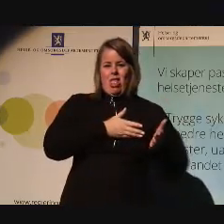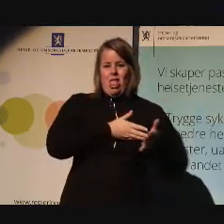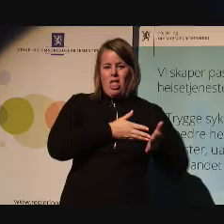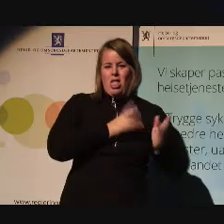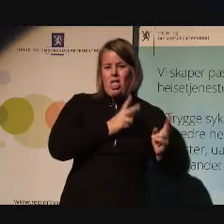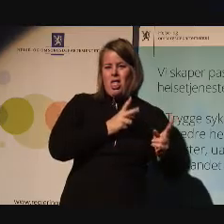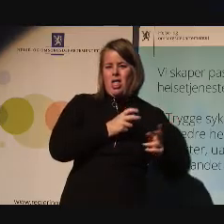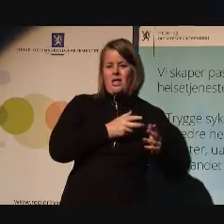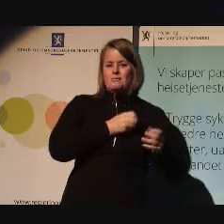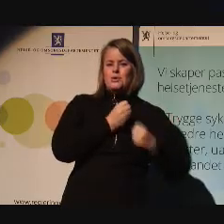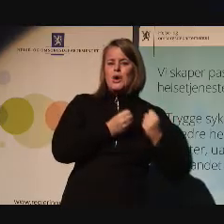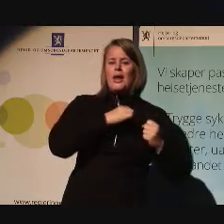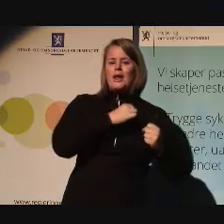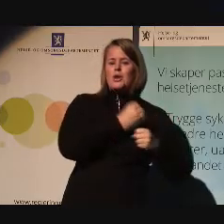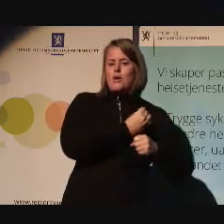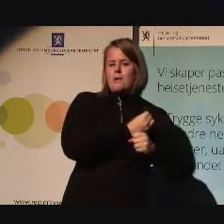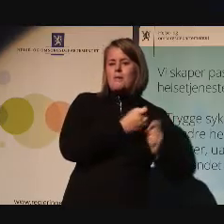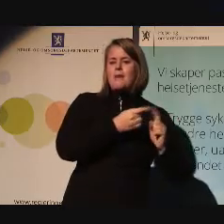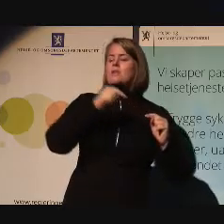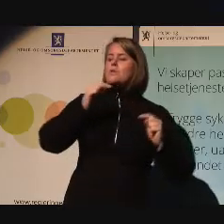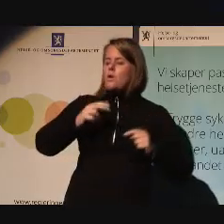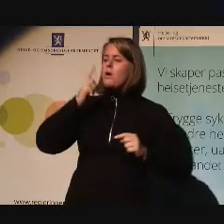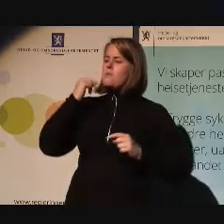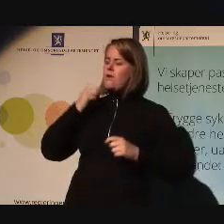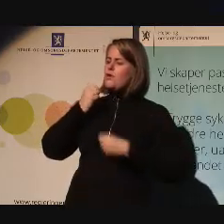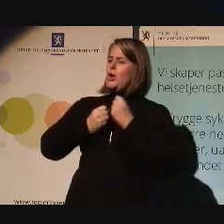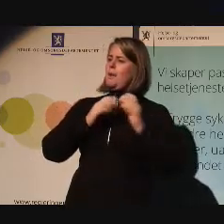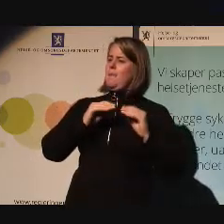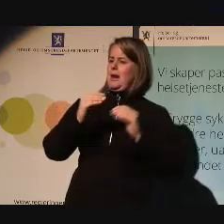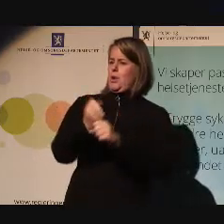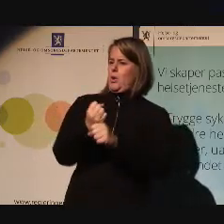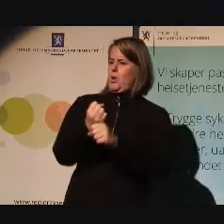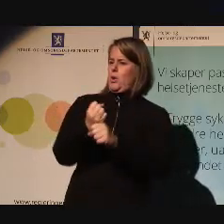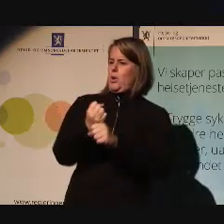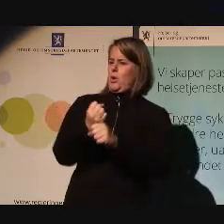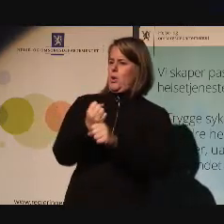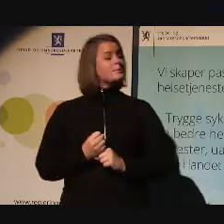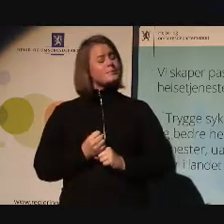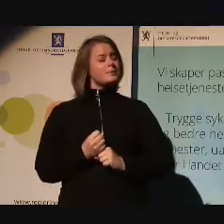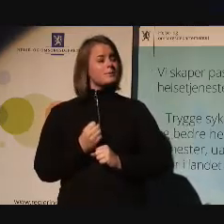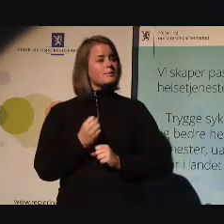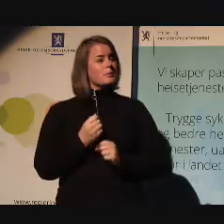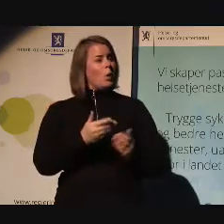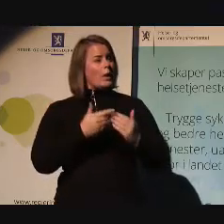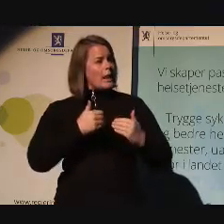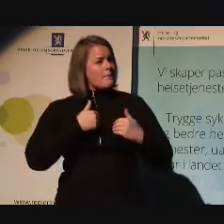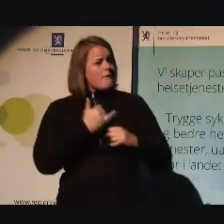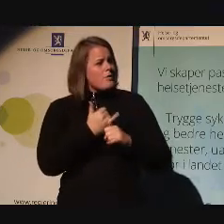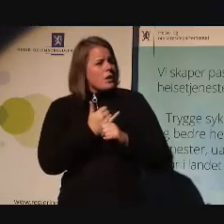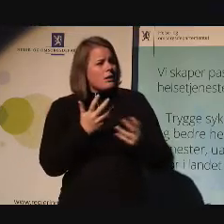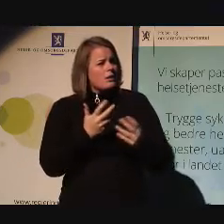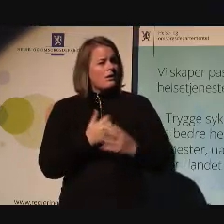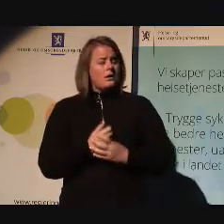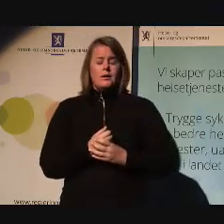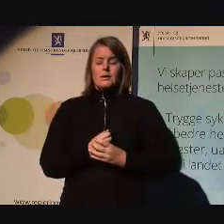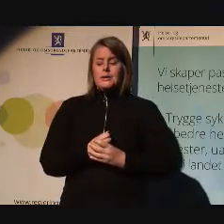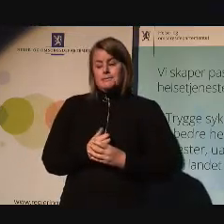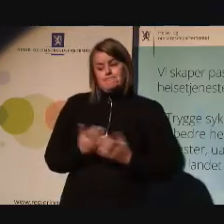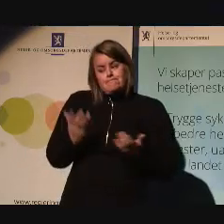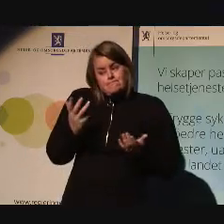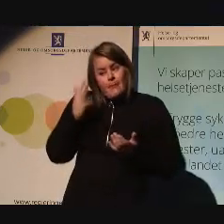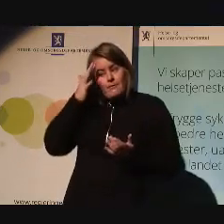for å forsøke å gjøre det bedre. Ja, hva kan dere hjelpe meg med da? Så jeg vet ikke hva vi